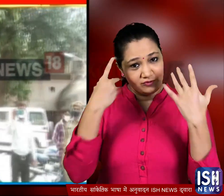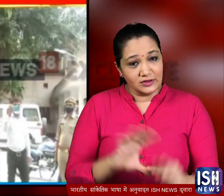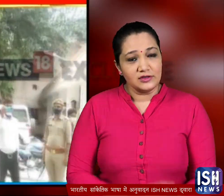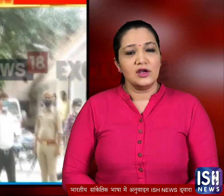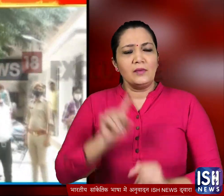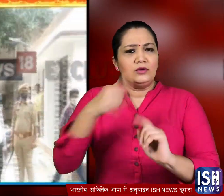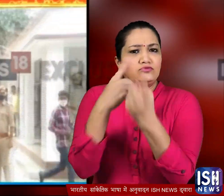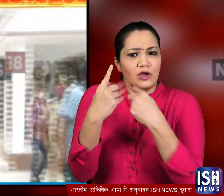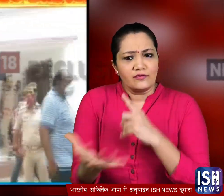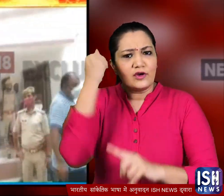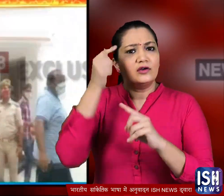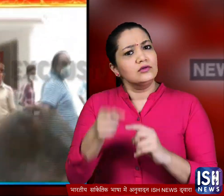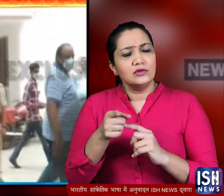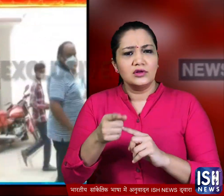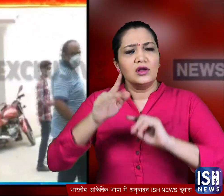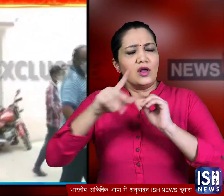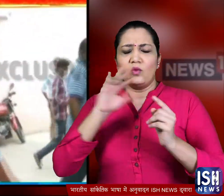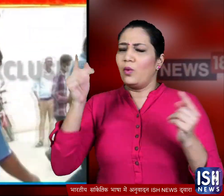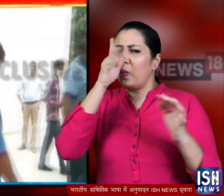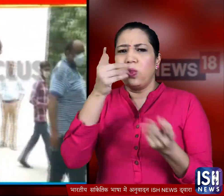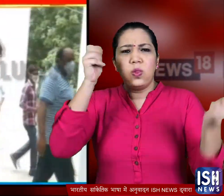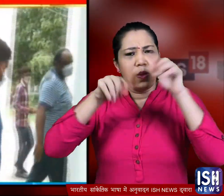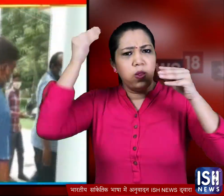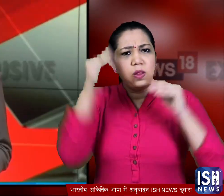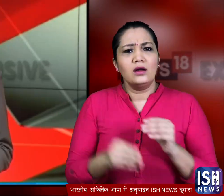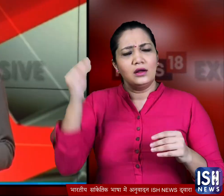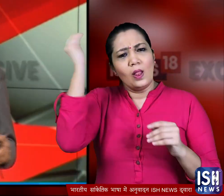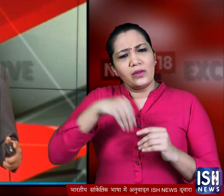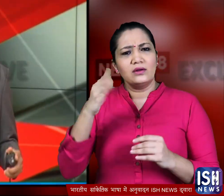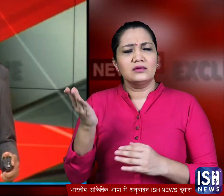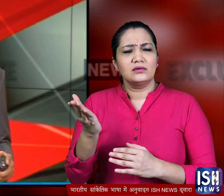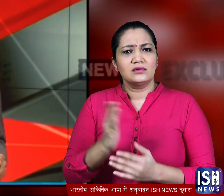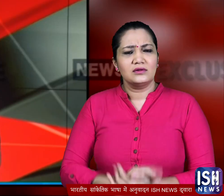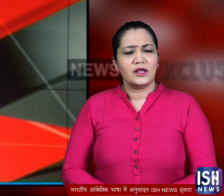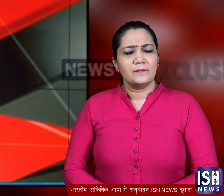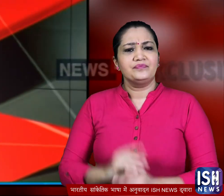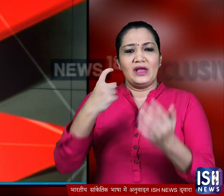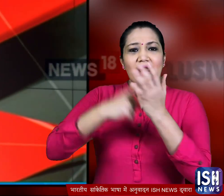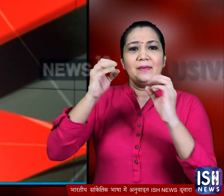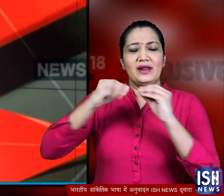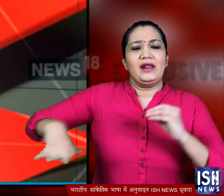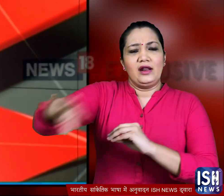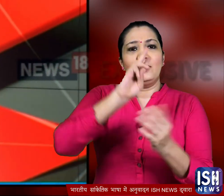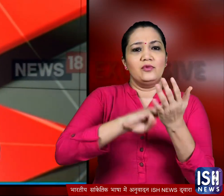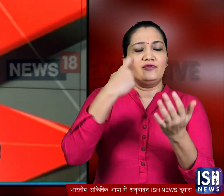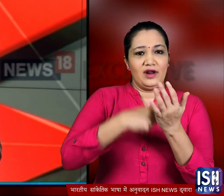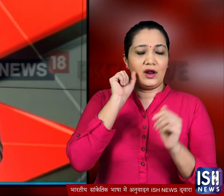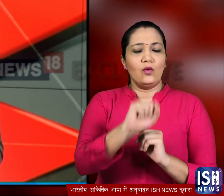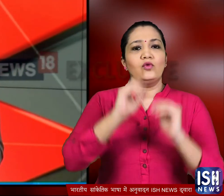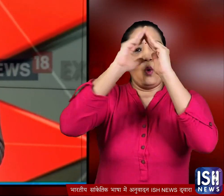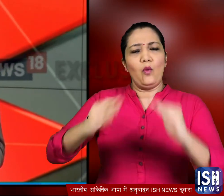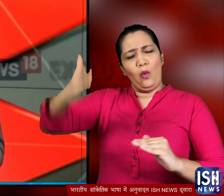थी, लेकिन जांच के बाद पुलिस ने आरोप लगाया कि मामला पूरा फर्जी निकला। सौभाग्य की बात है कि रायबरेली जिले में मुनव्वर राना